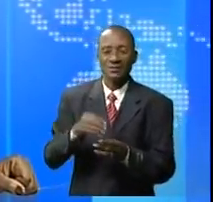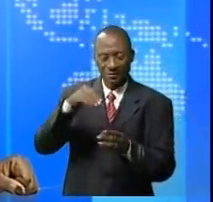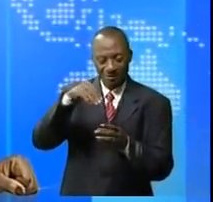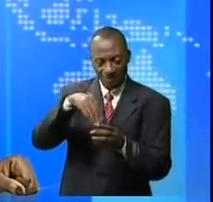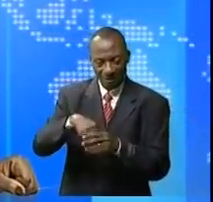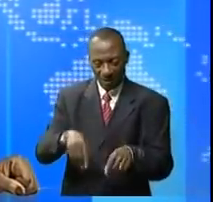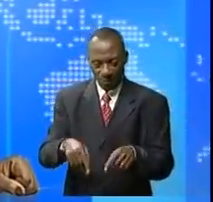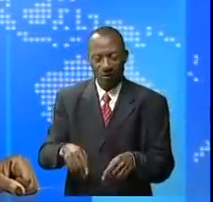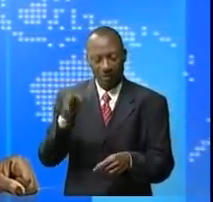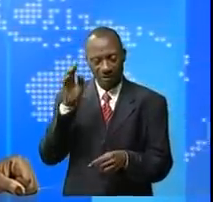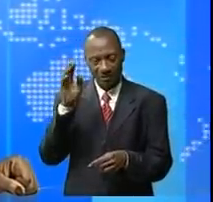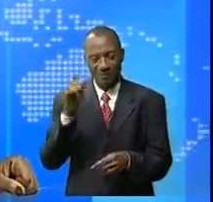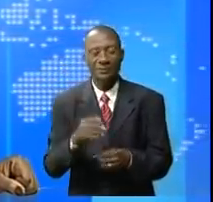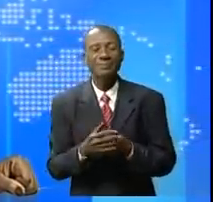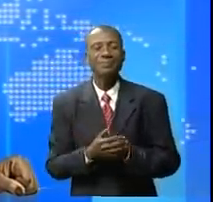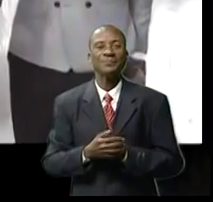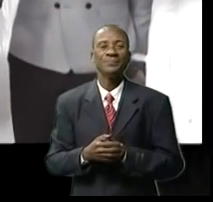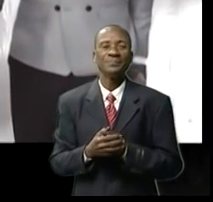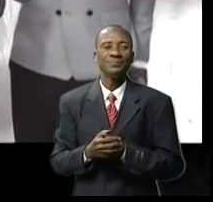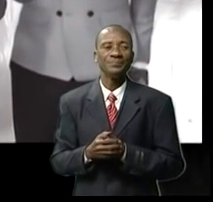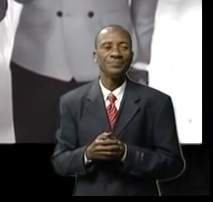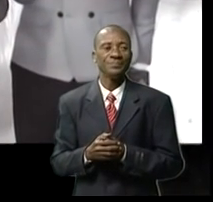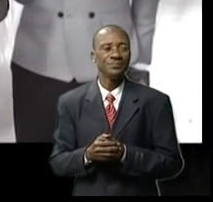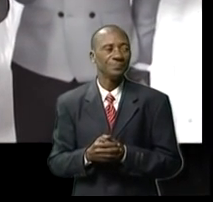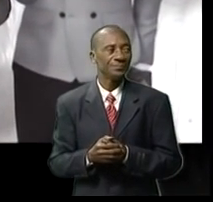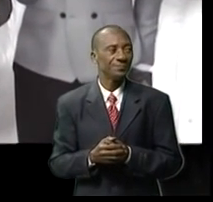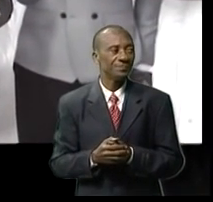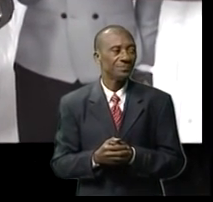Serge Merlin-Mata nous explique.